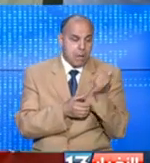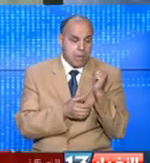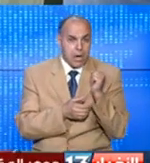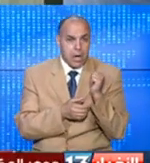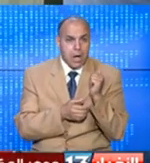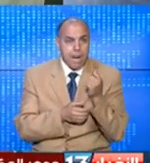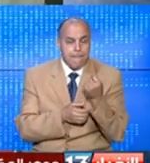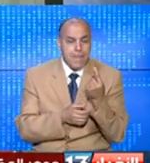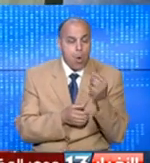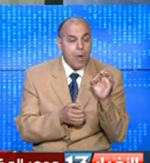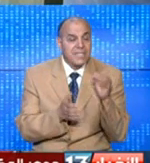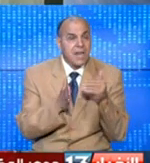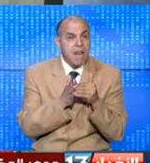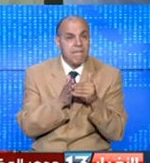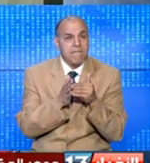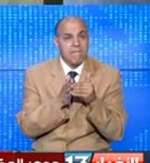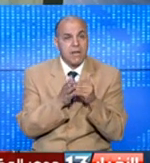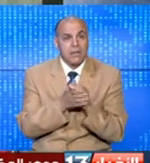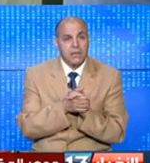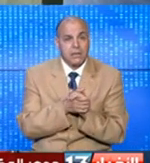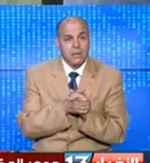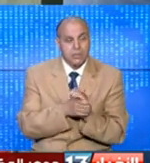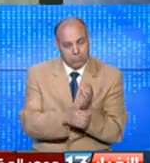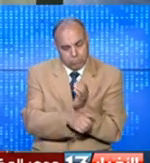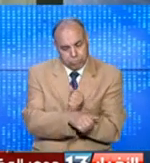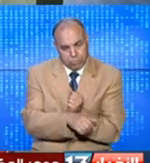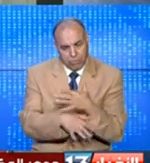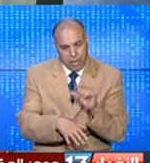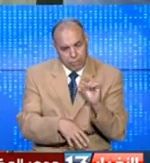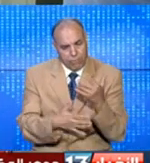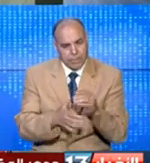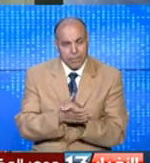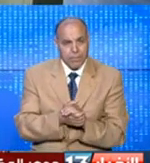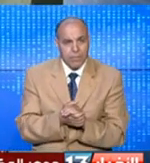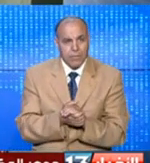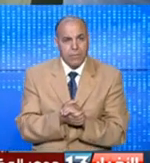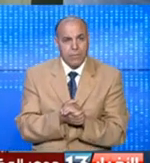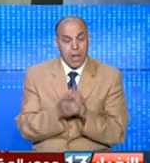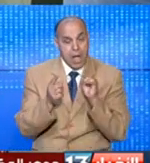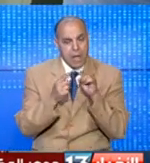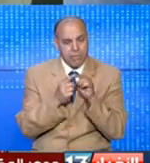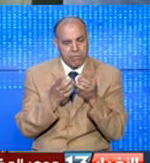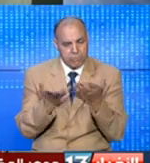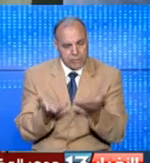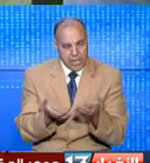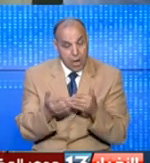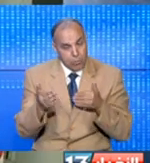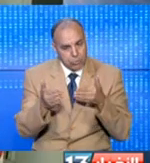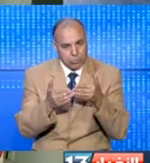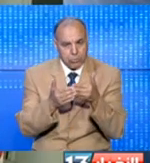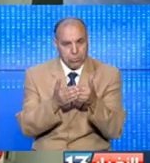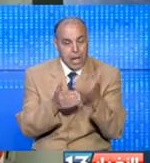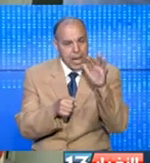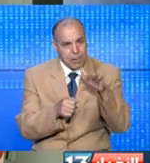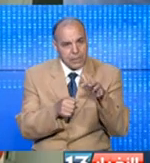قرابه مائه وخمسين الف اه التلقيح اه الهدف انا انه من